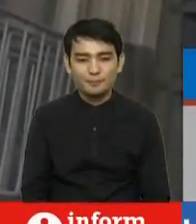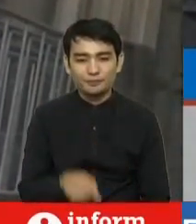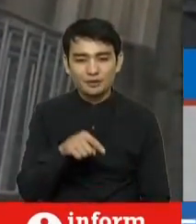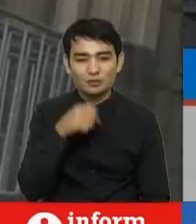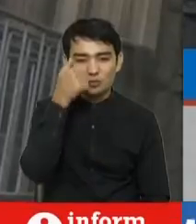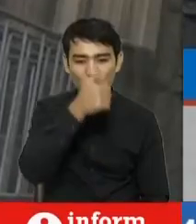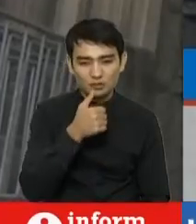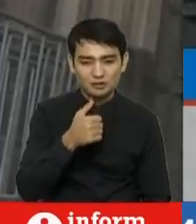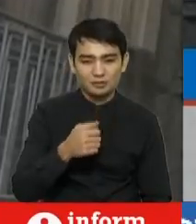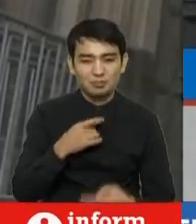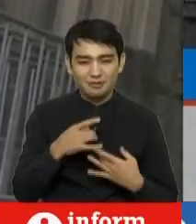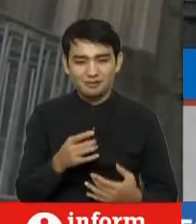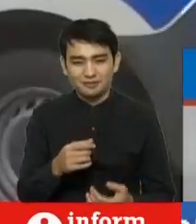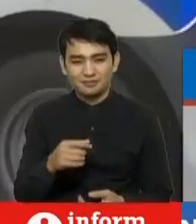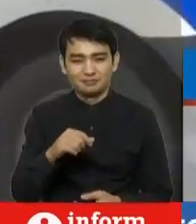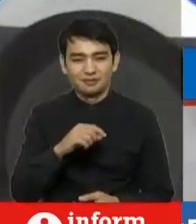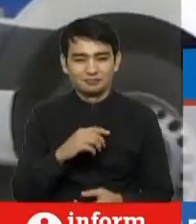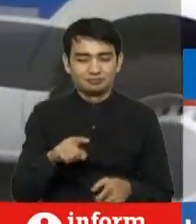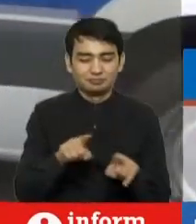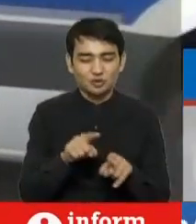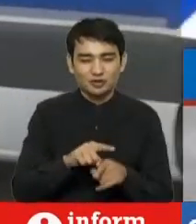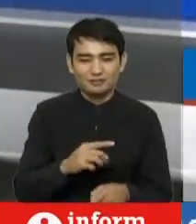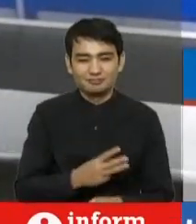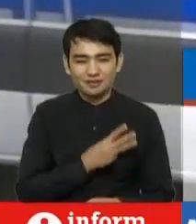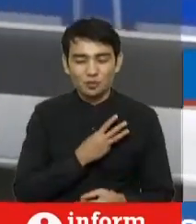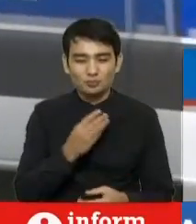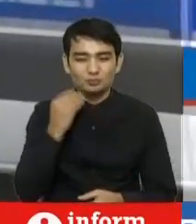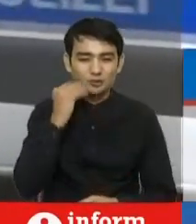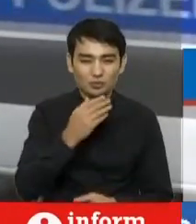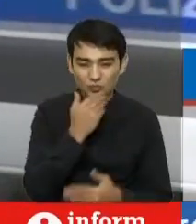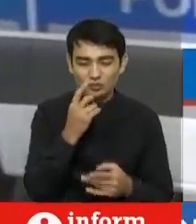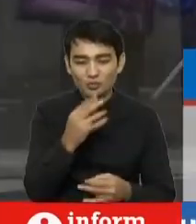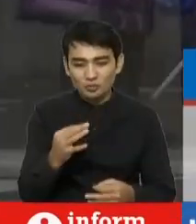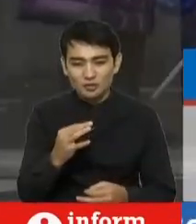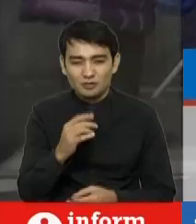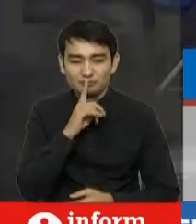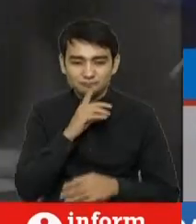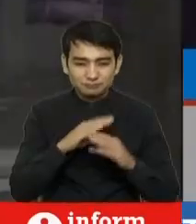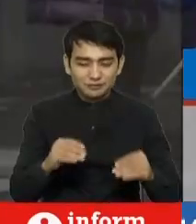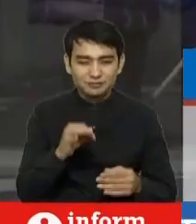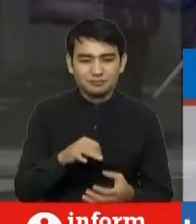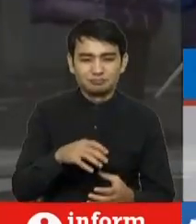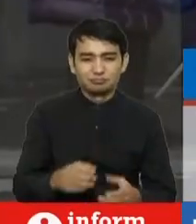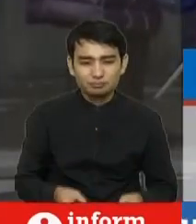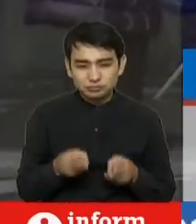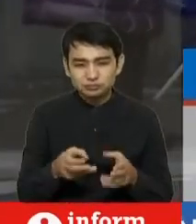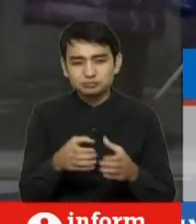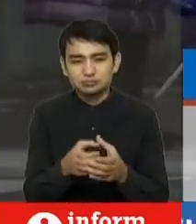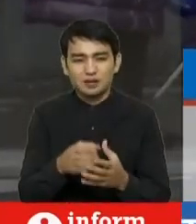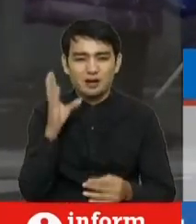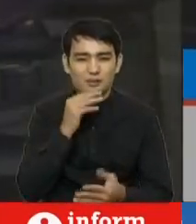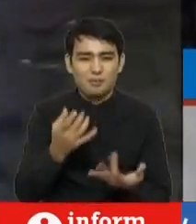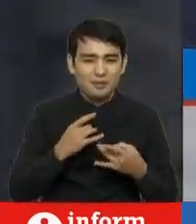году проходит в напряжённом настроении на фоне обострения на Ближнем Востоке радикальные исламист группировки угрожают нападениями Во время